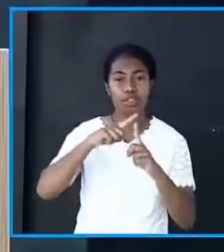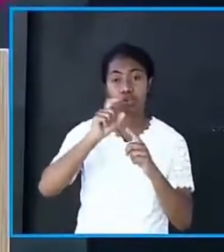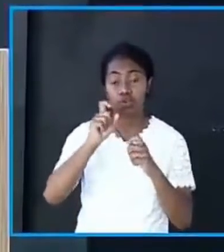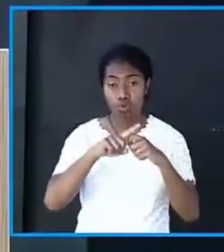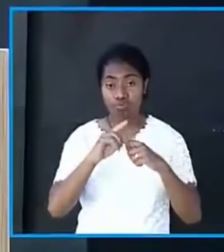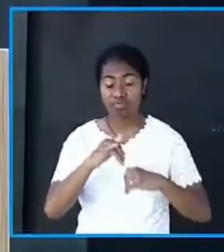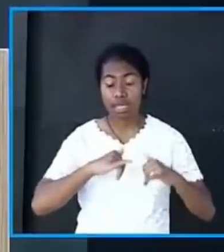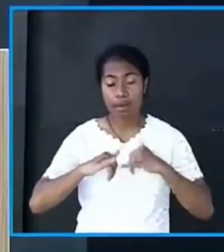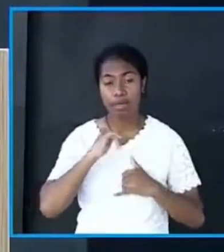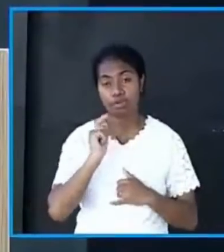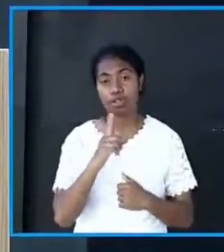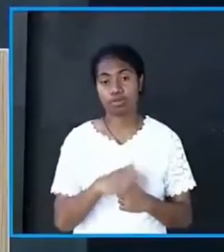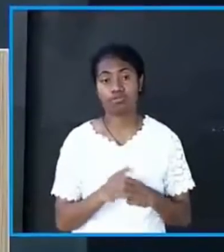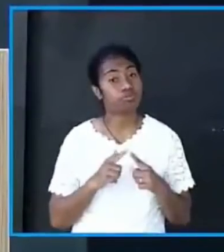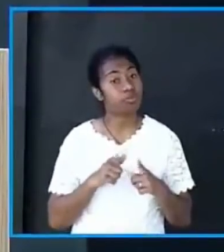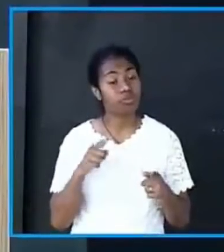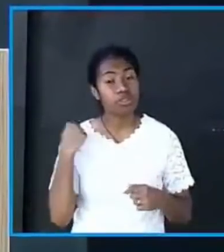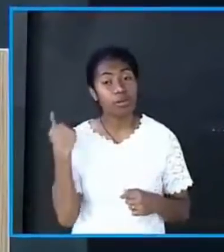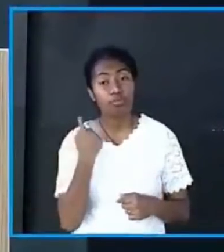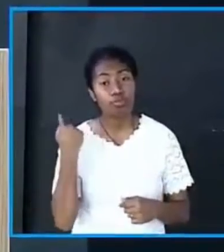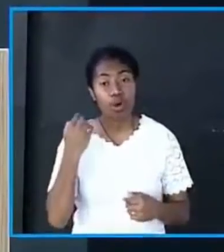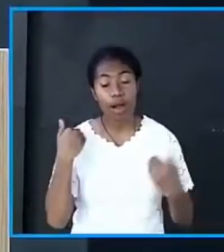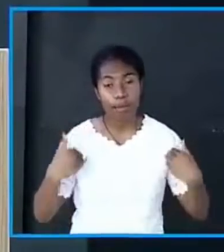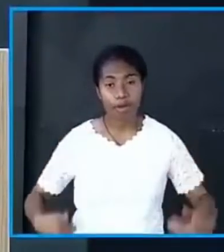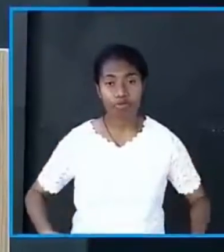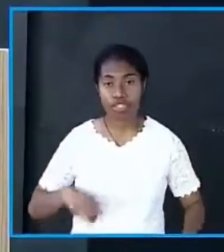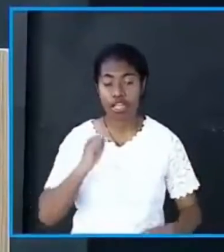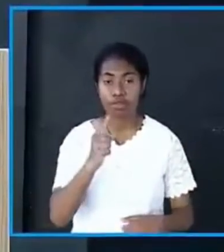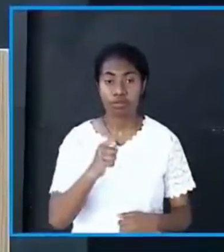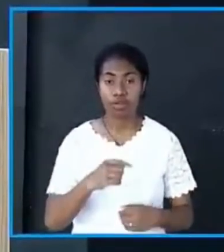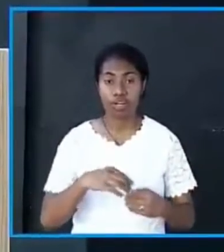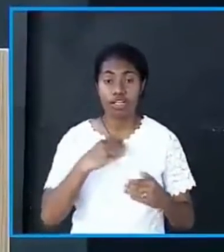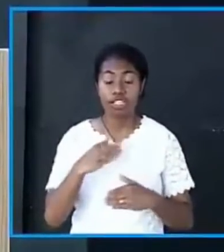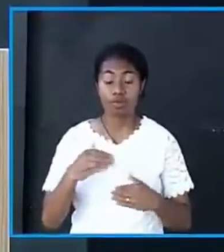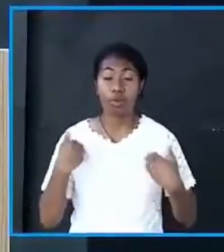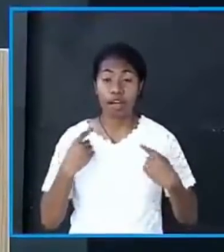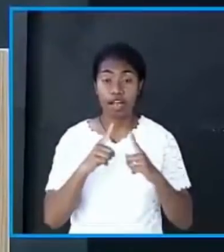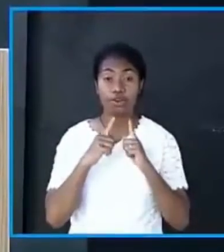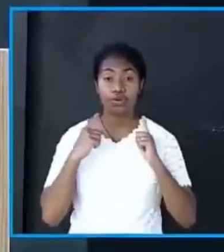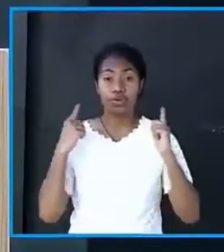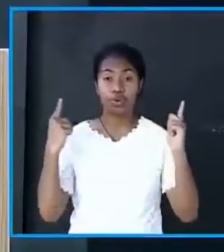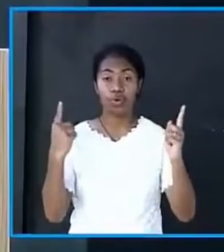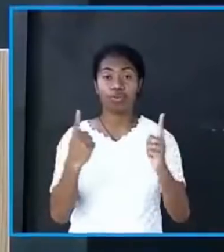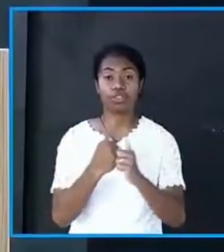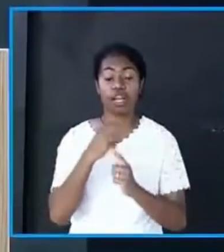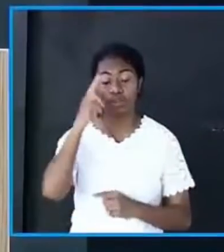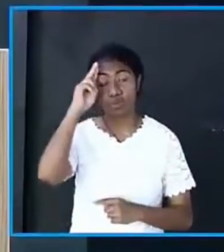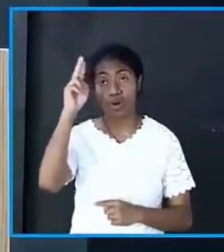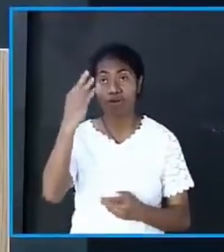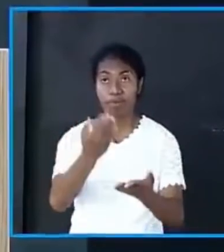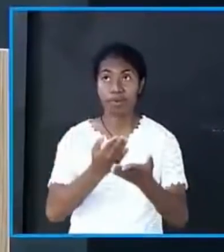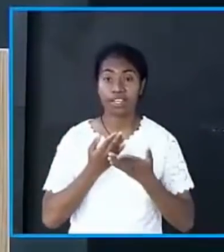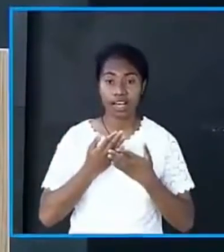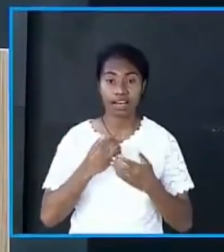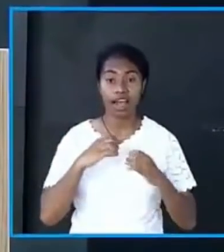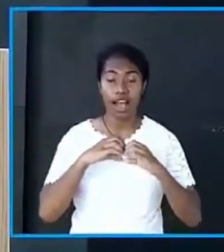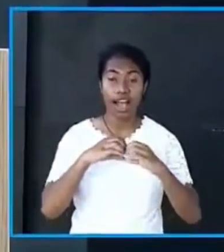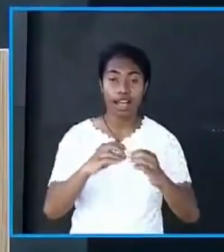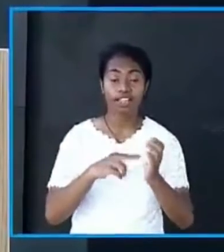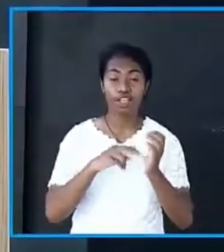Tapi semua manusia sebelum ada dosa memang Tuhan berikan hati nurani itu